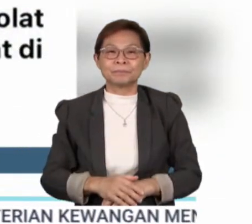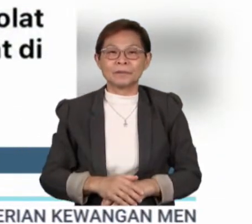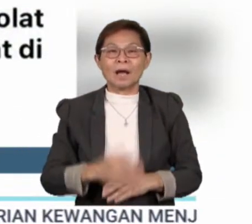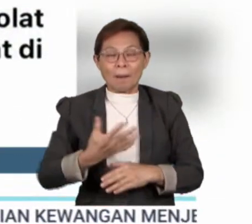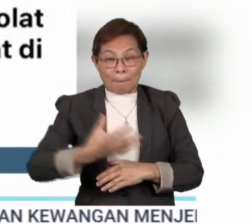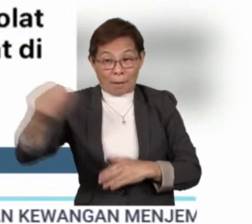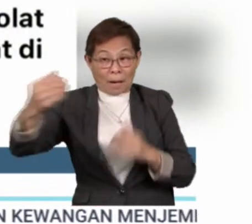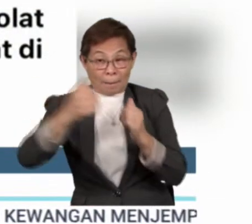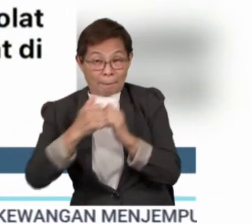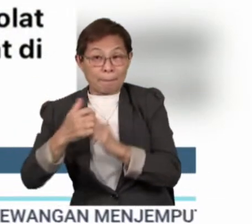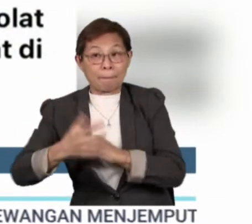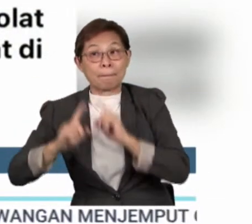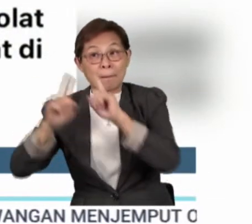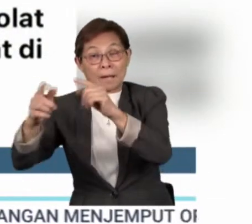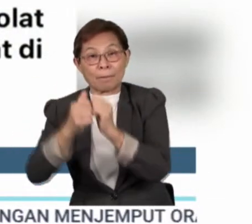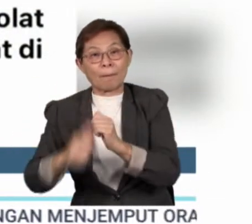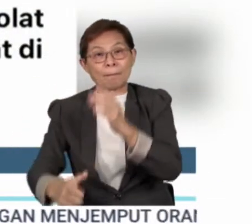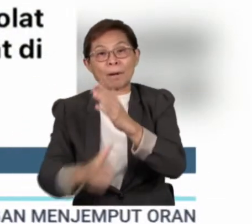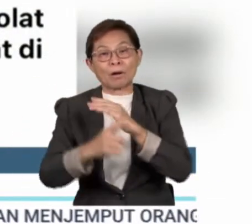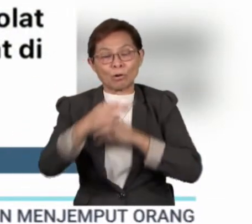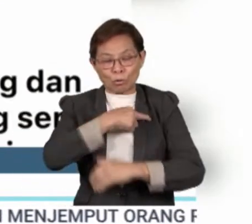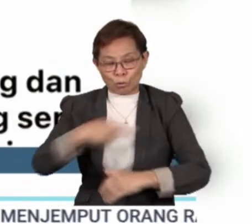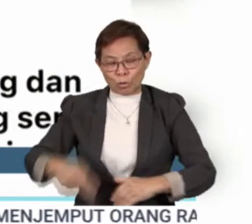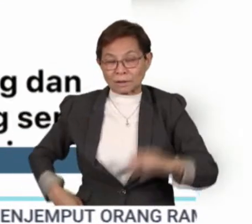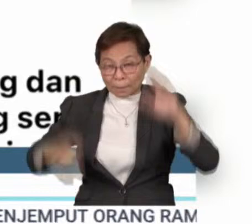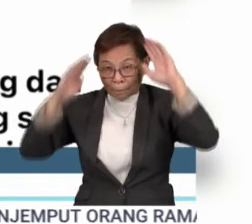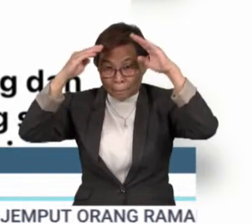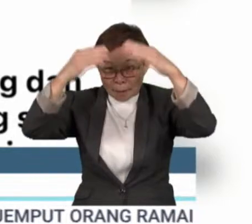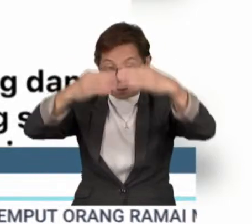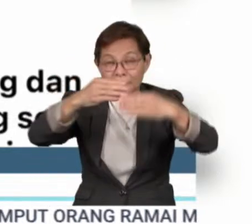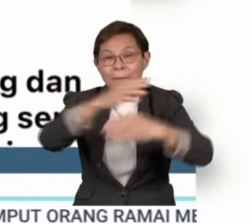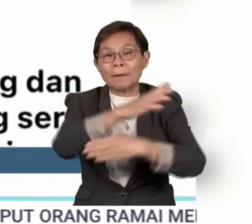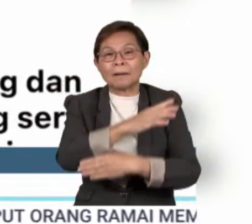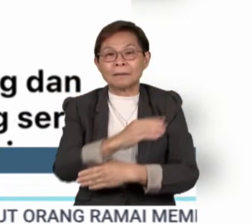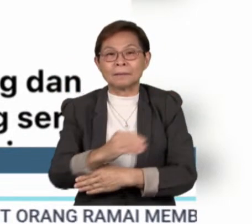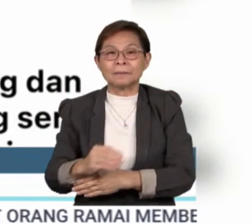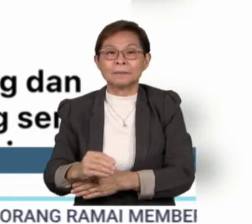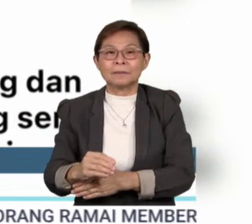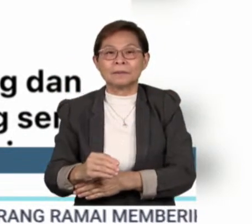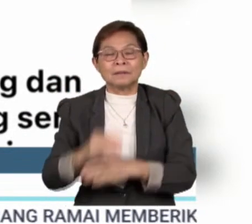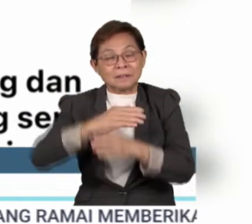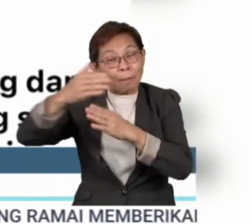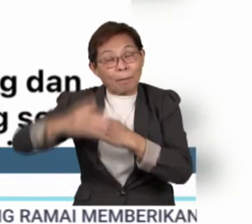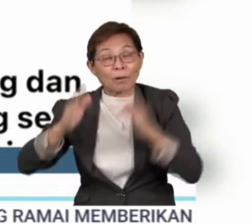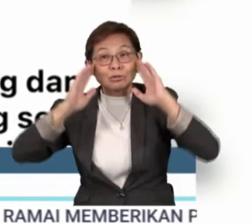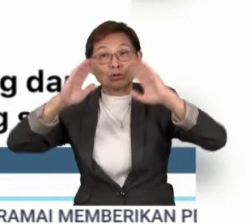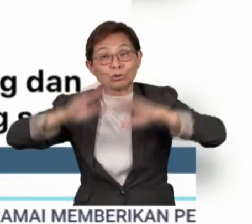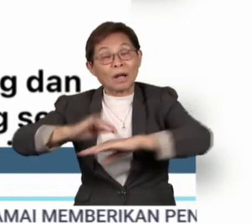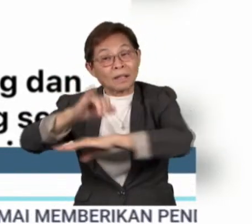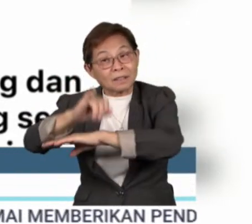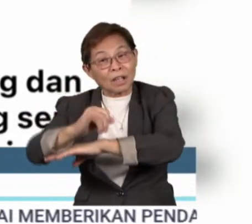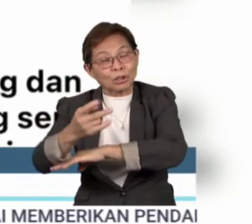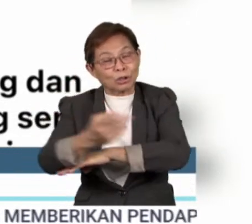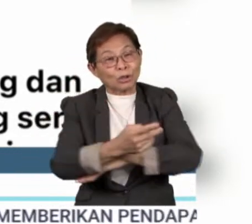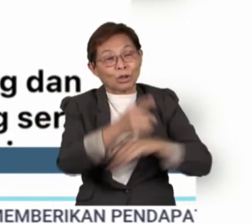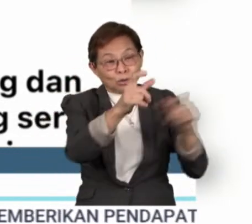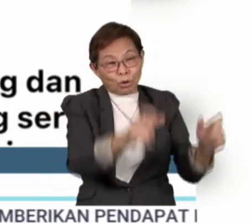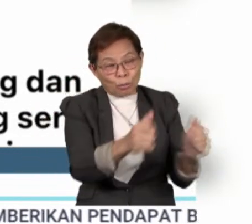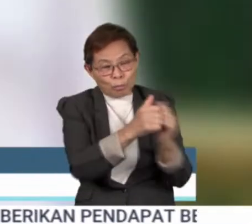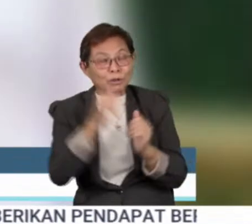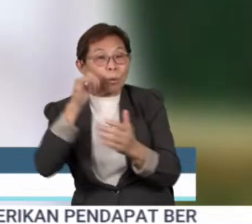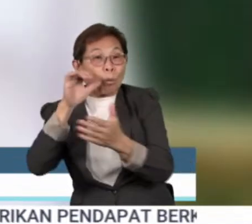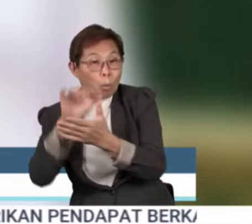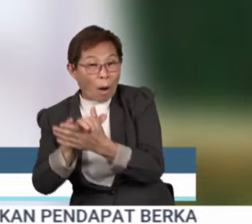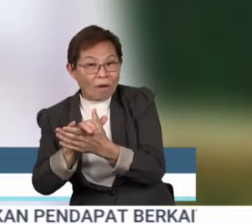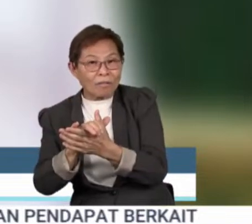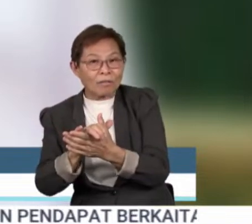Turut berangkat sama pemangku Raja Pahang Tengku Mahkota Tengku Hasanal Ibrahim Alam Shah. Selesai solat isyak, baginda berdua disertai Raja Permaisuri